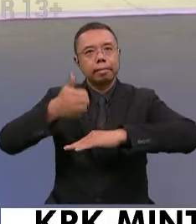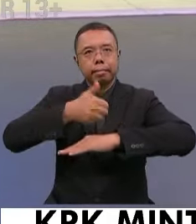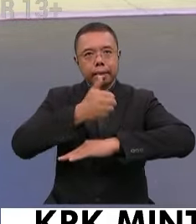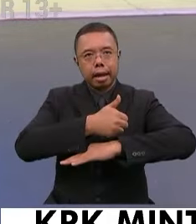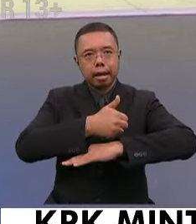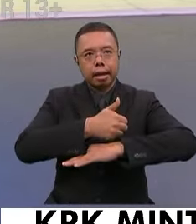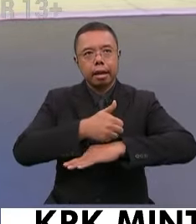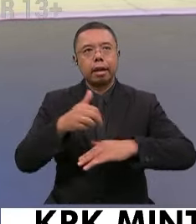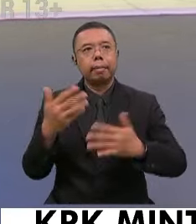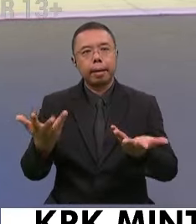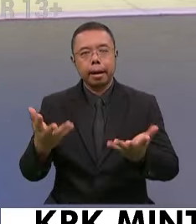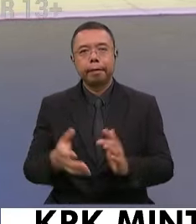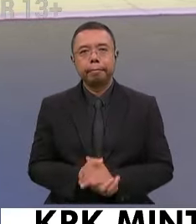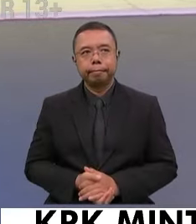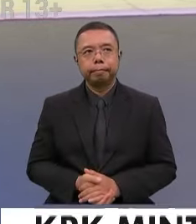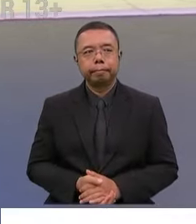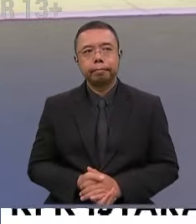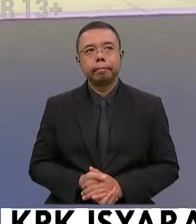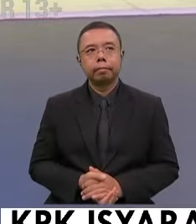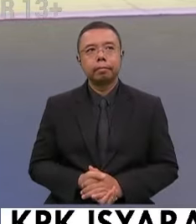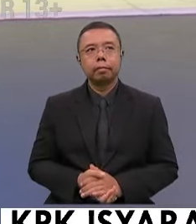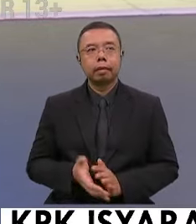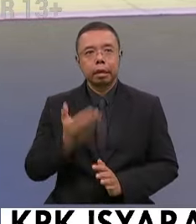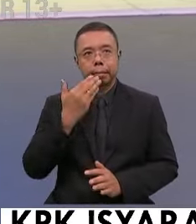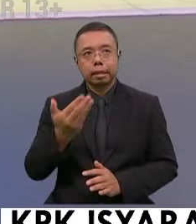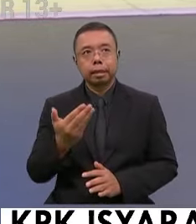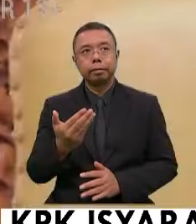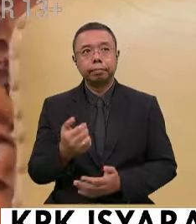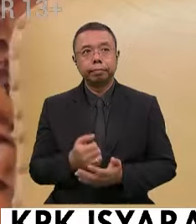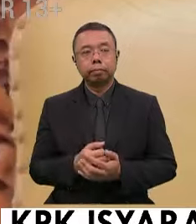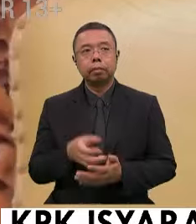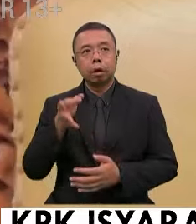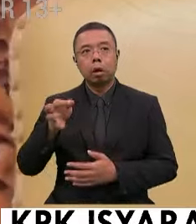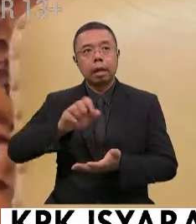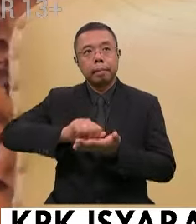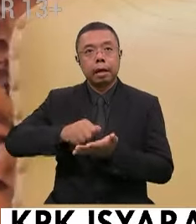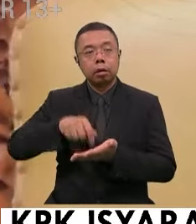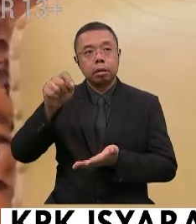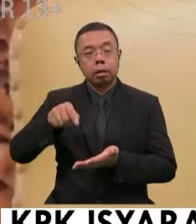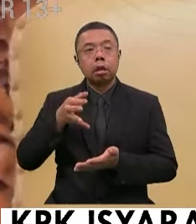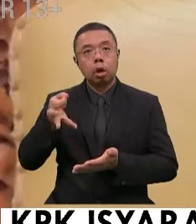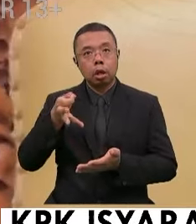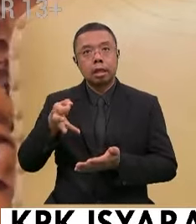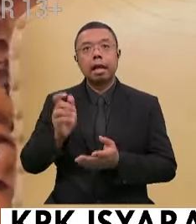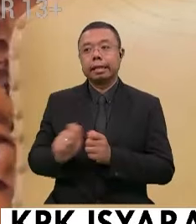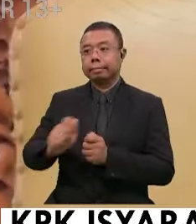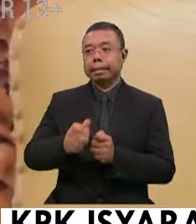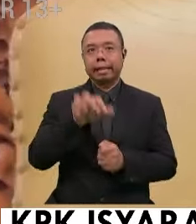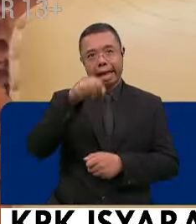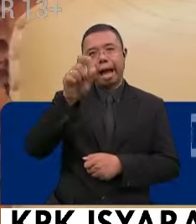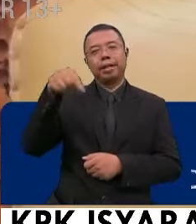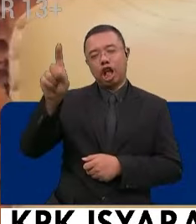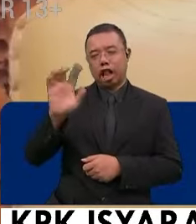Rofik dan Pak Edi. Silakan Pak Edi. Oke, terima kasih. Jadi Kota Madiun itu adalah kota konsumen bukan produsen, sehingga